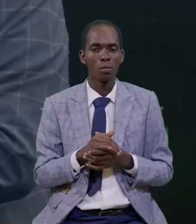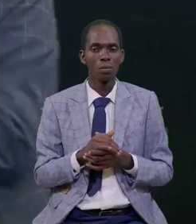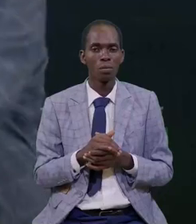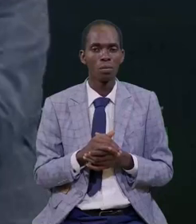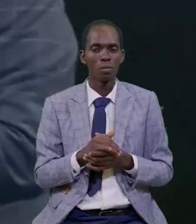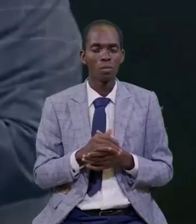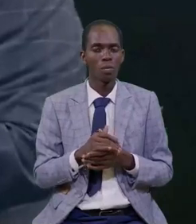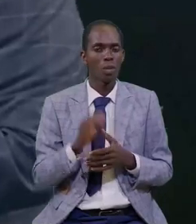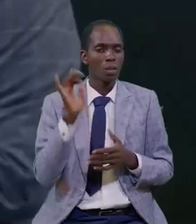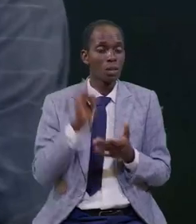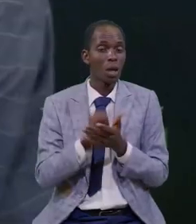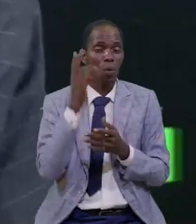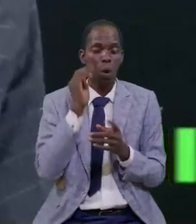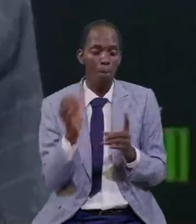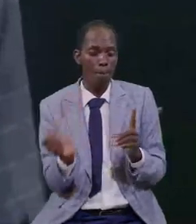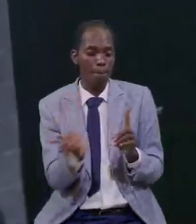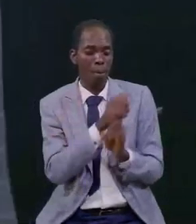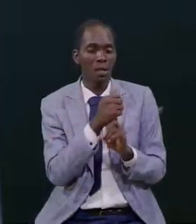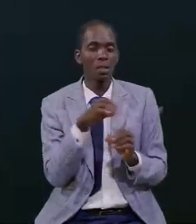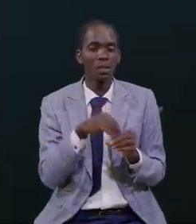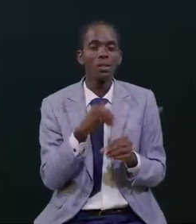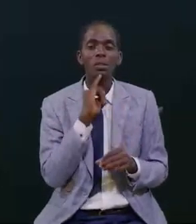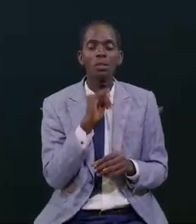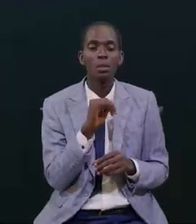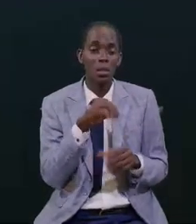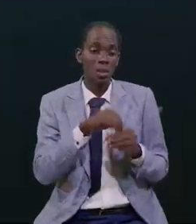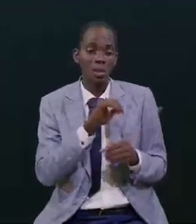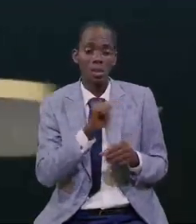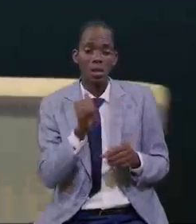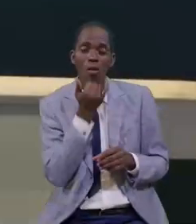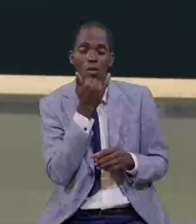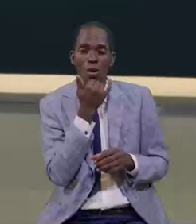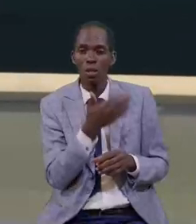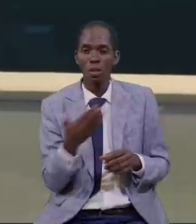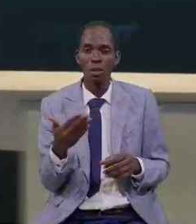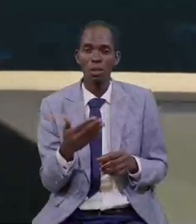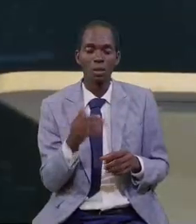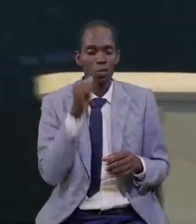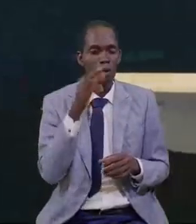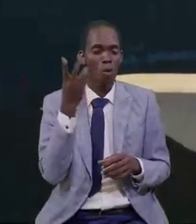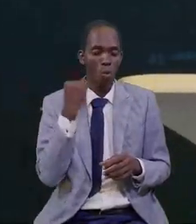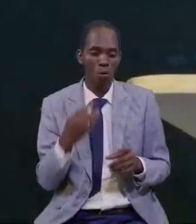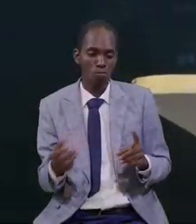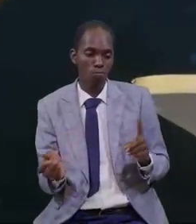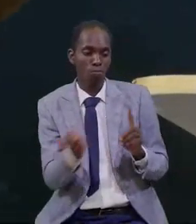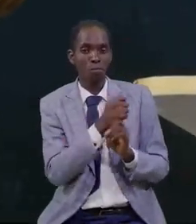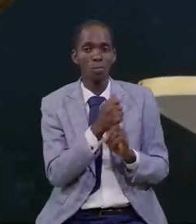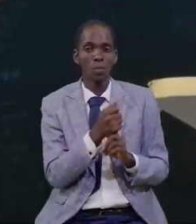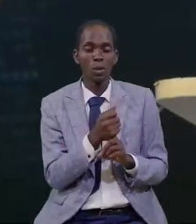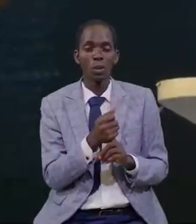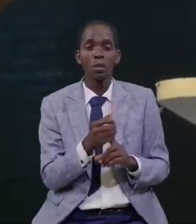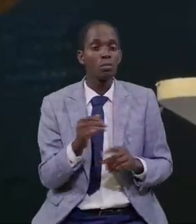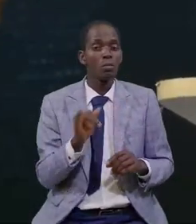dans une situation où elle devrait pas être dit qu' a été surprise pas qui a